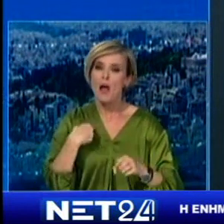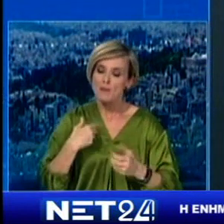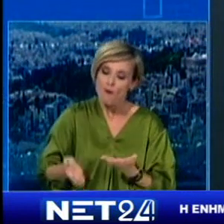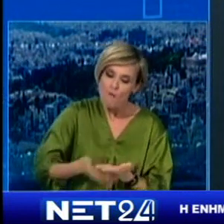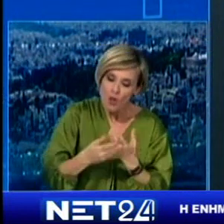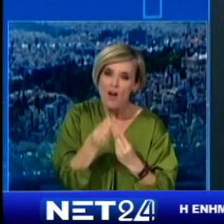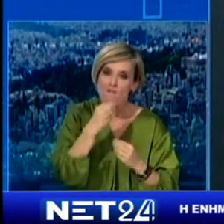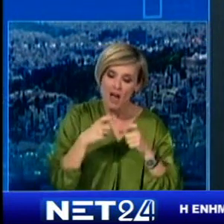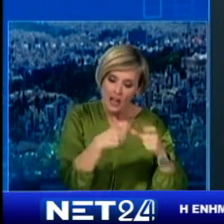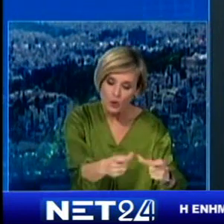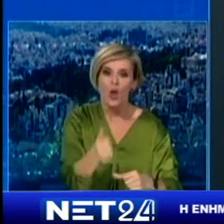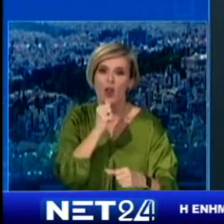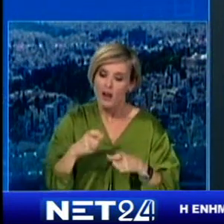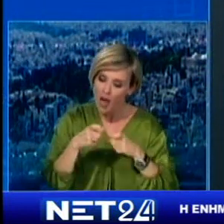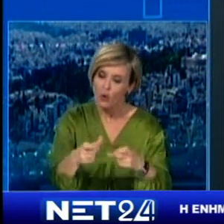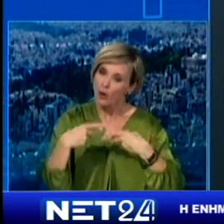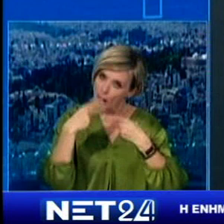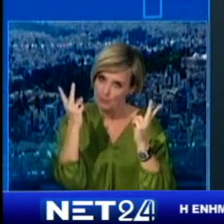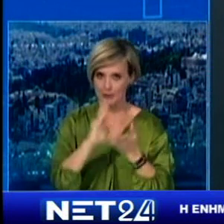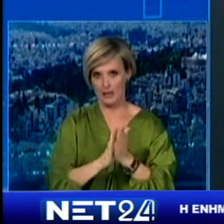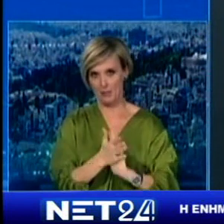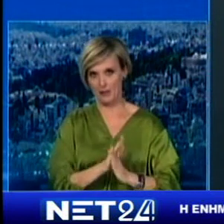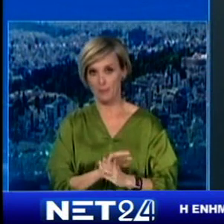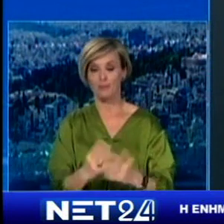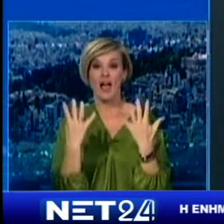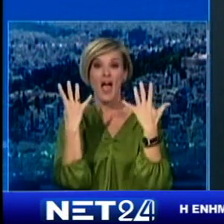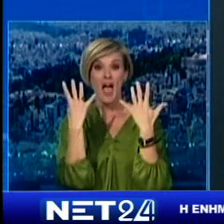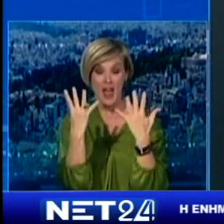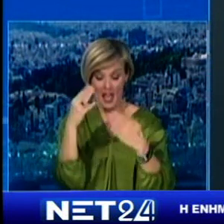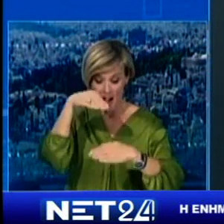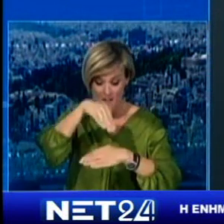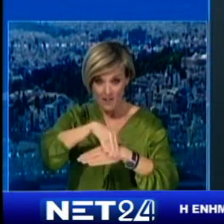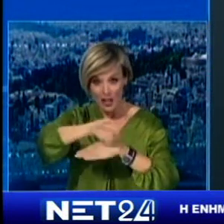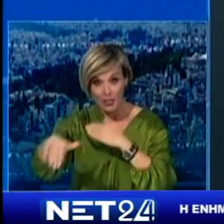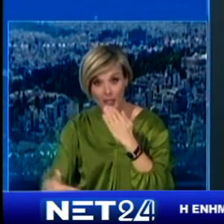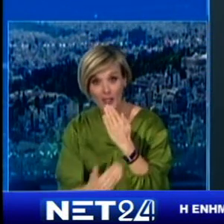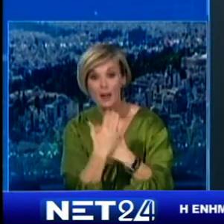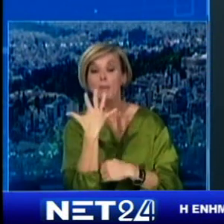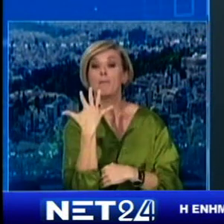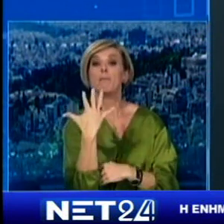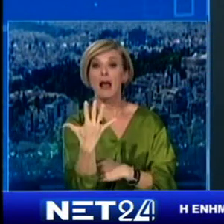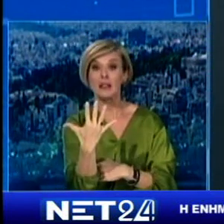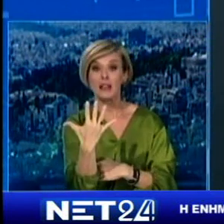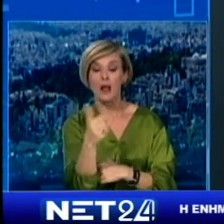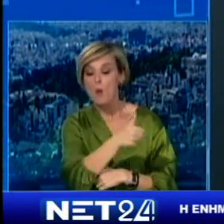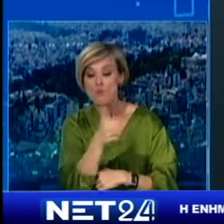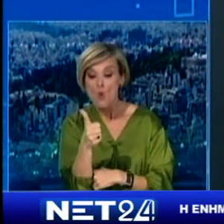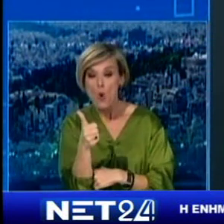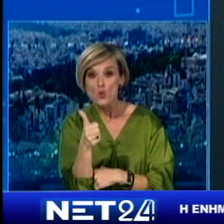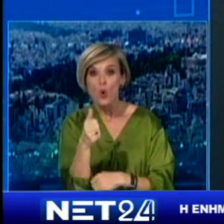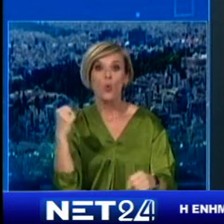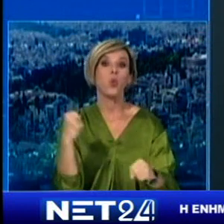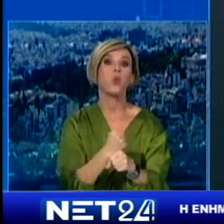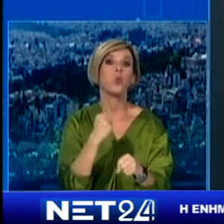πολίτη. Να σημειωθεί επίσης ότι από τις 9 το βράδυ μέχρι τις 5 το πρωί επιτρέπεται η μετακίνηση αποκλειστικά και μόνο για λόγους